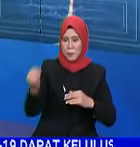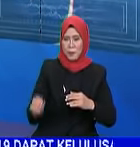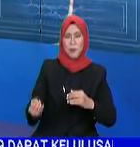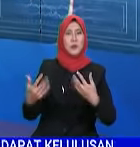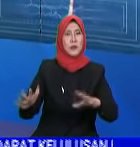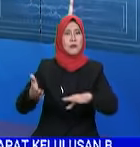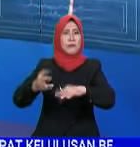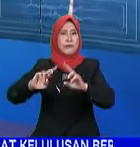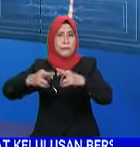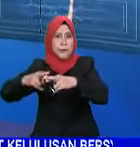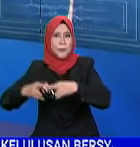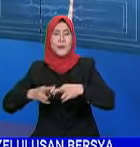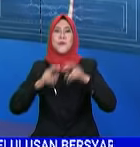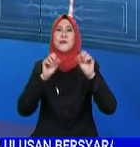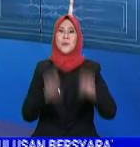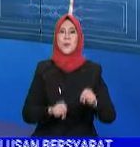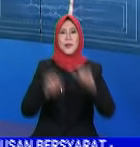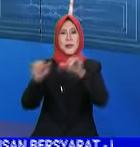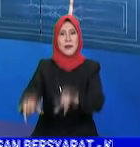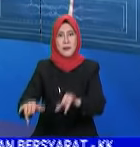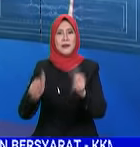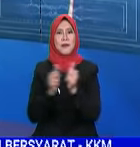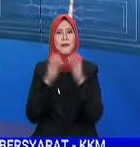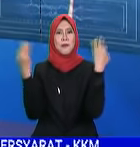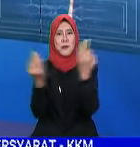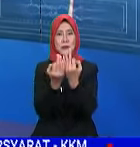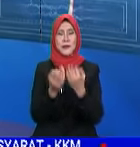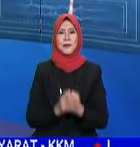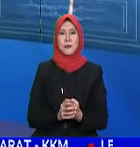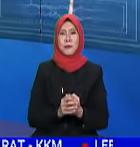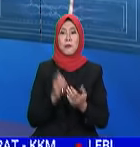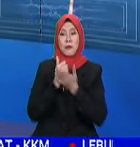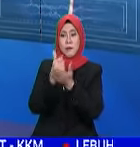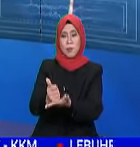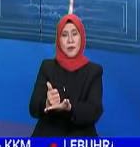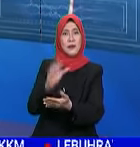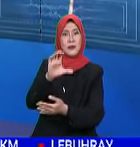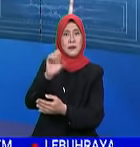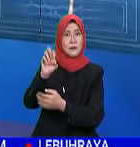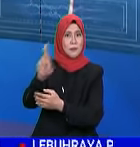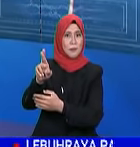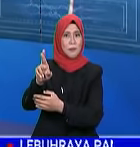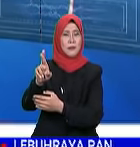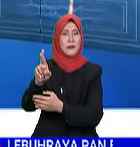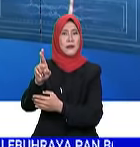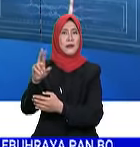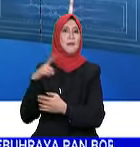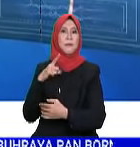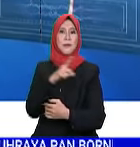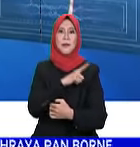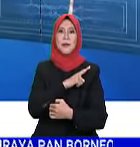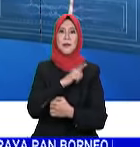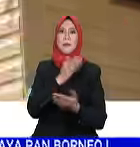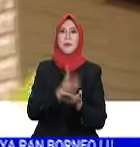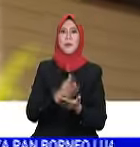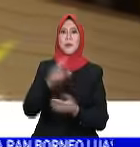pulih dan boleh didiami bersama keluarga. Bantuan diterima melalui tanggungjawab sosial korporat CSR Lembaga Pelabuhan